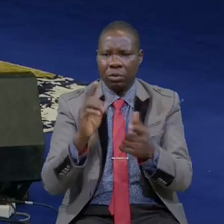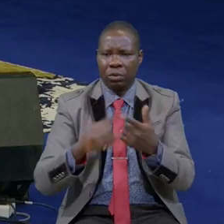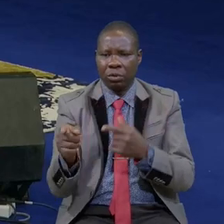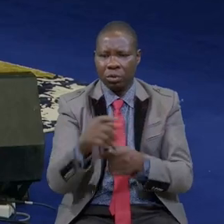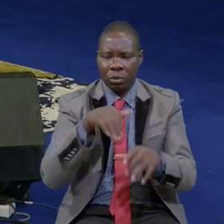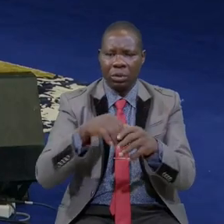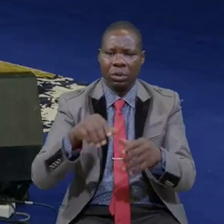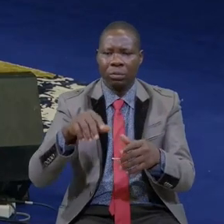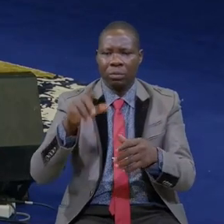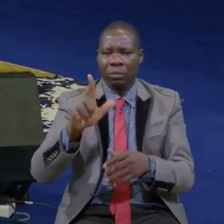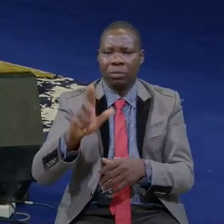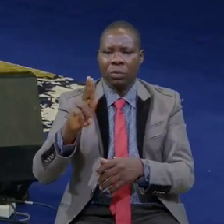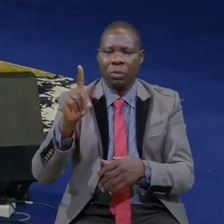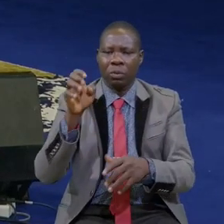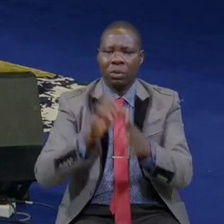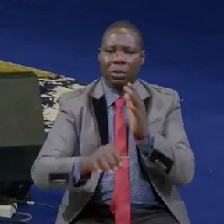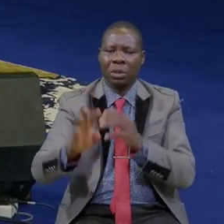16, 15.